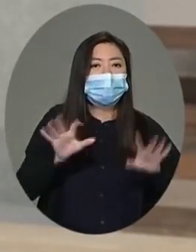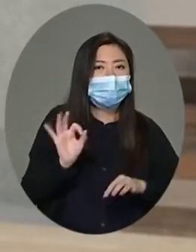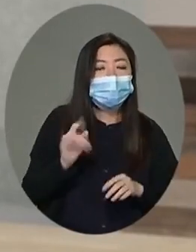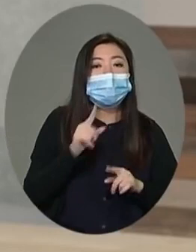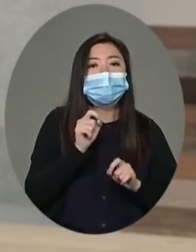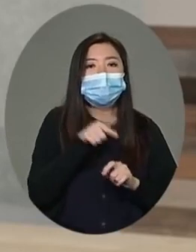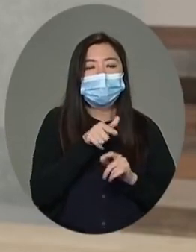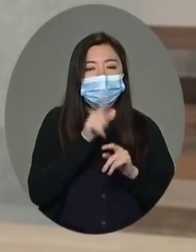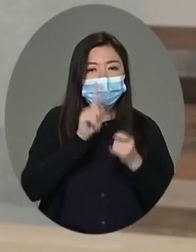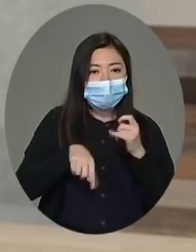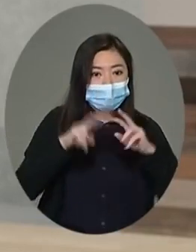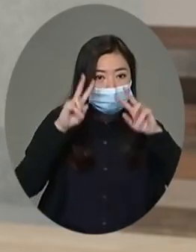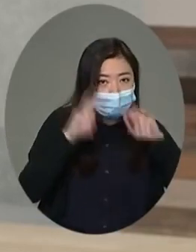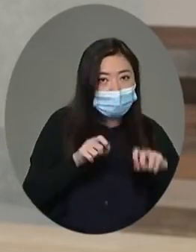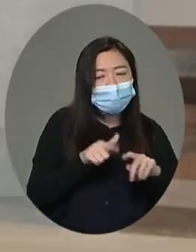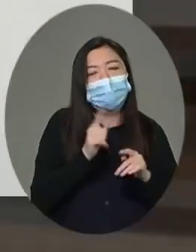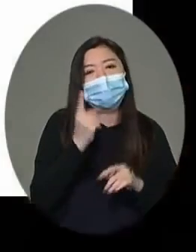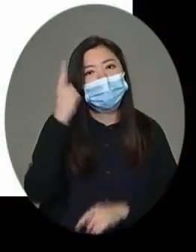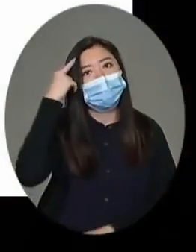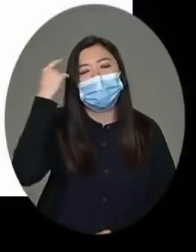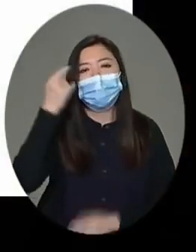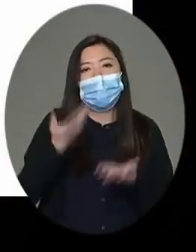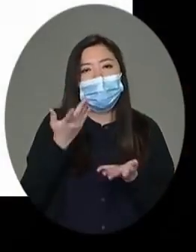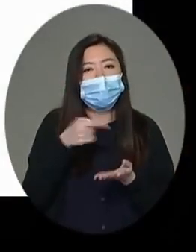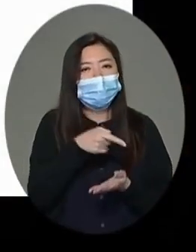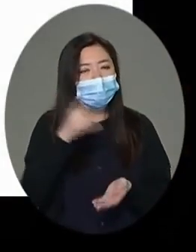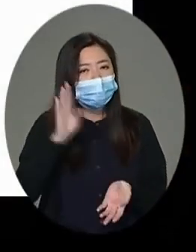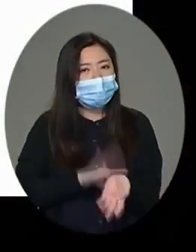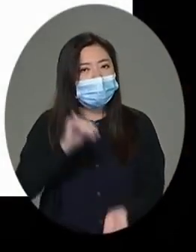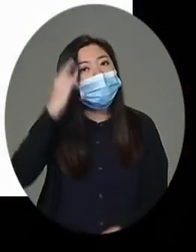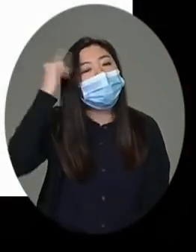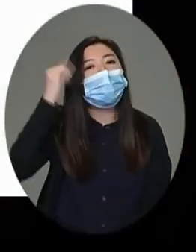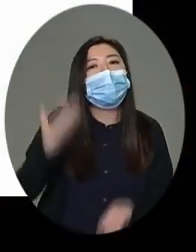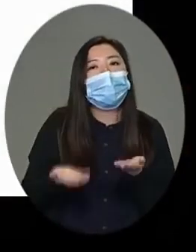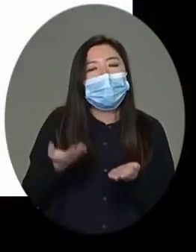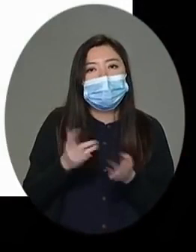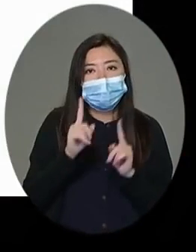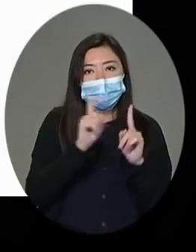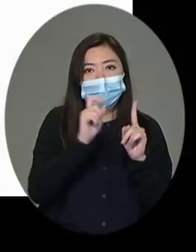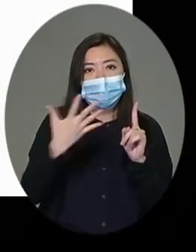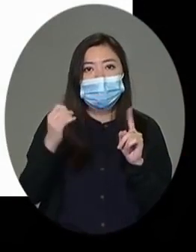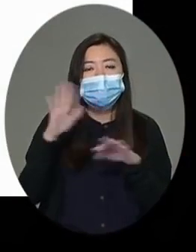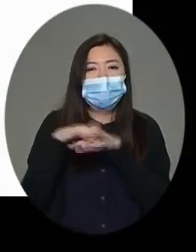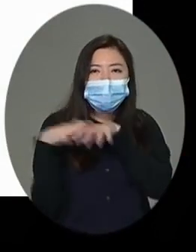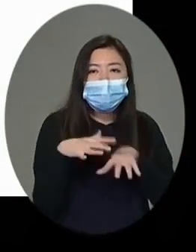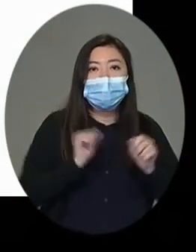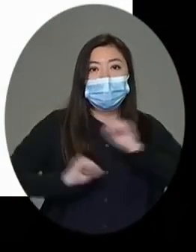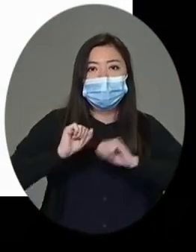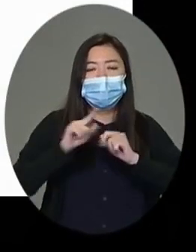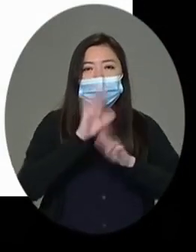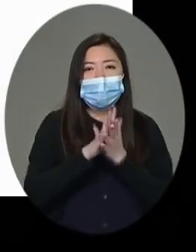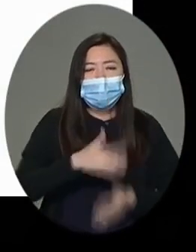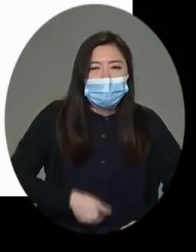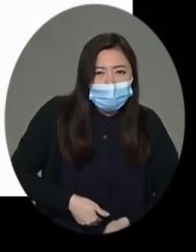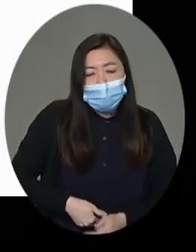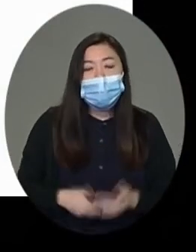的普查结果强差人意。报道说，是自1950年大跃进运动造成饥